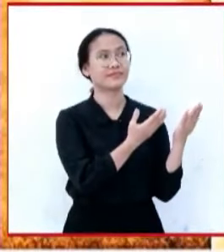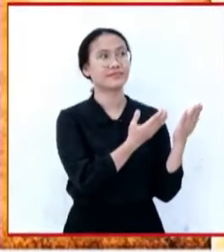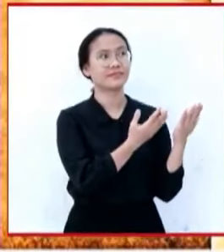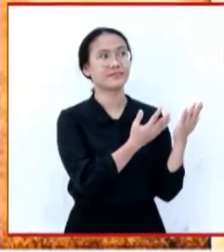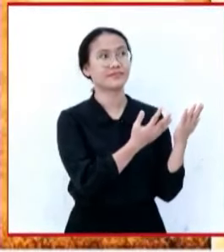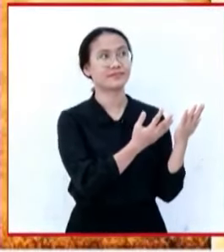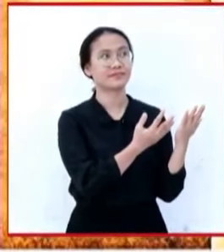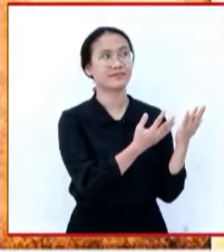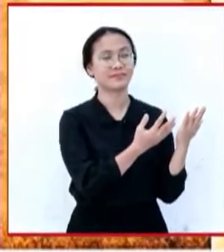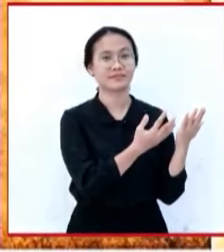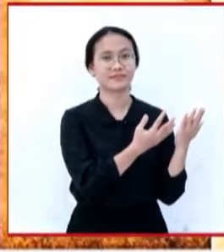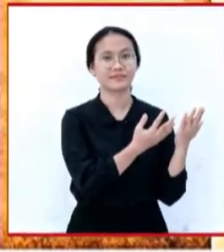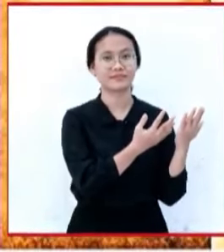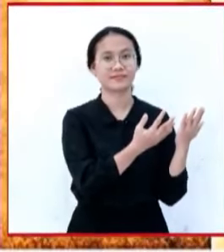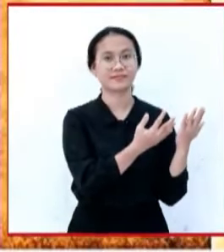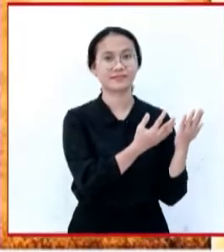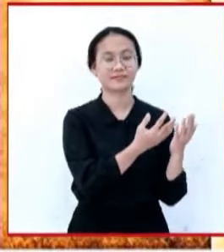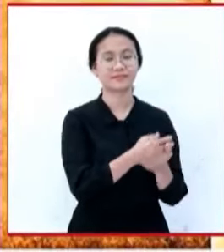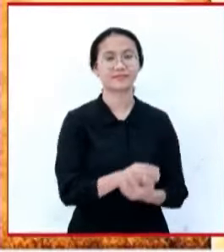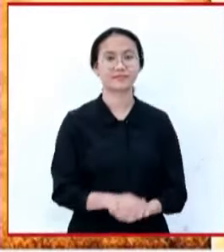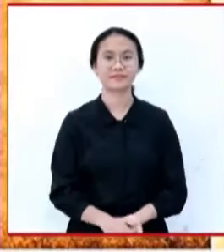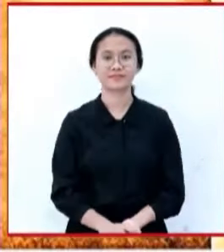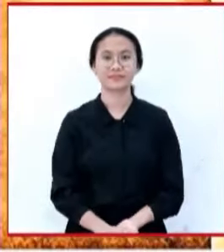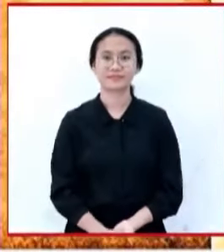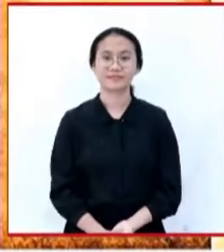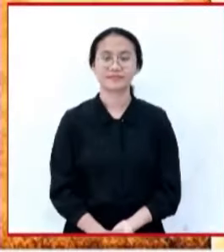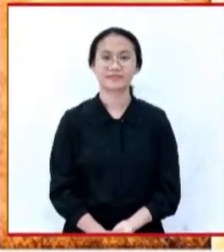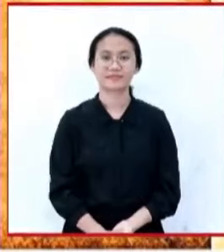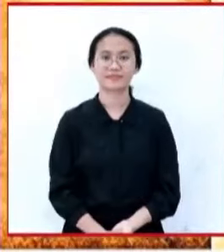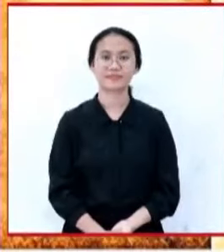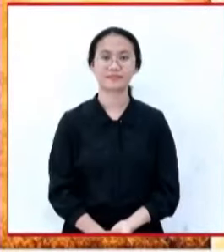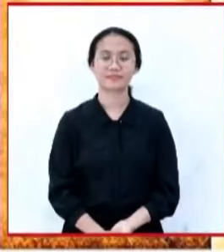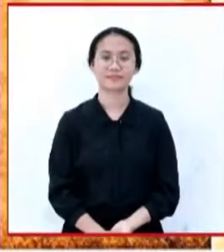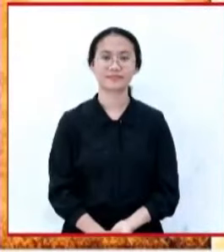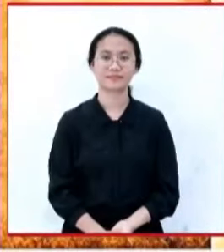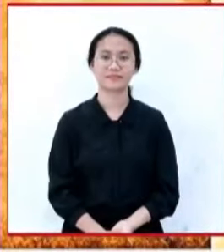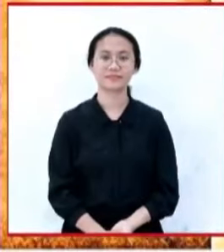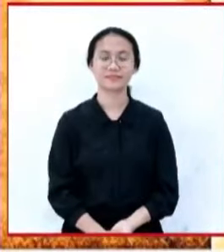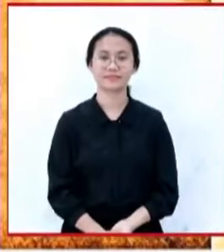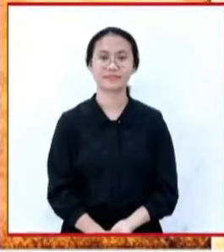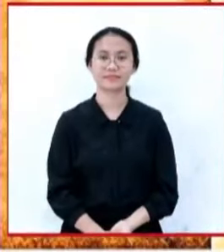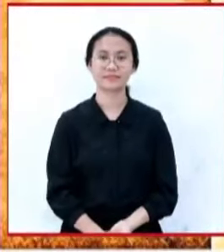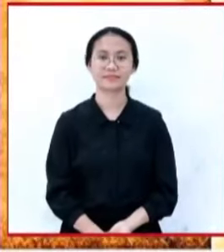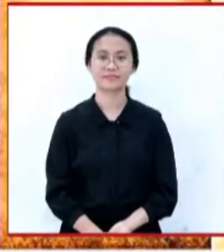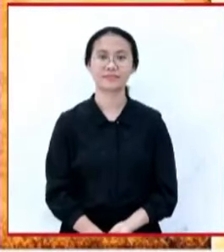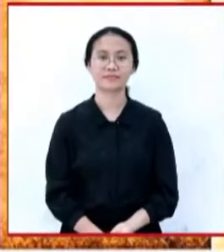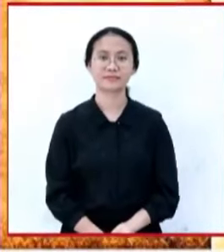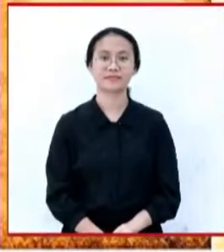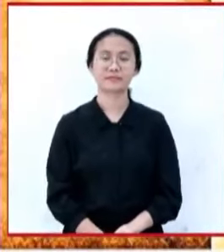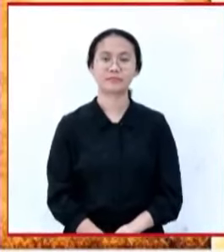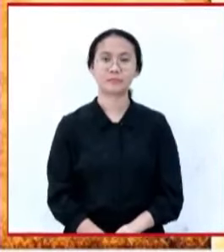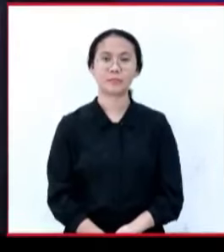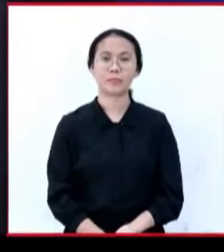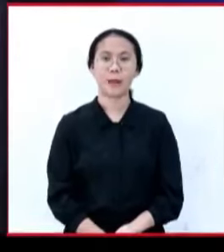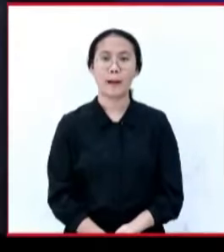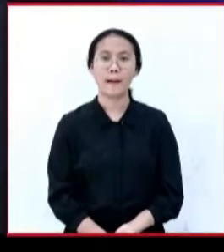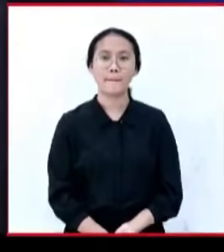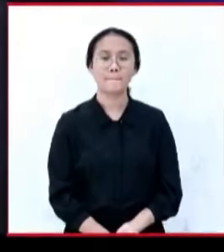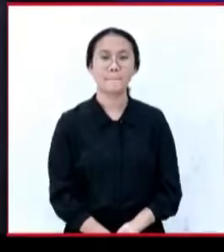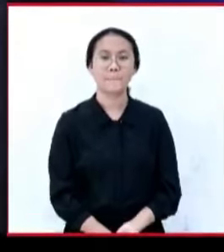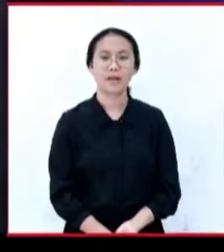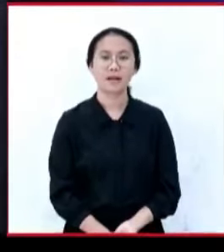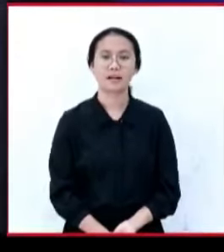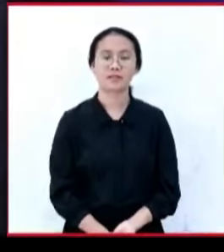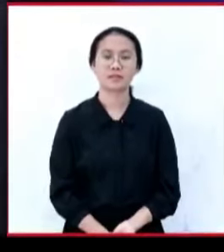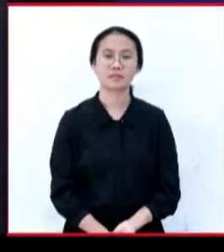miskin itu lalu di bawah oleh malaikat-malaikat jadi jangan kuatir entah dimana tempatnya tapi malaikat